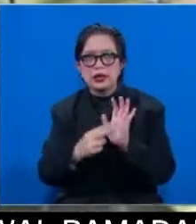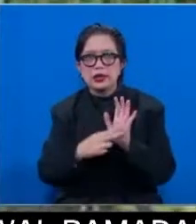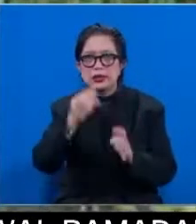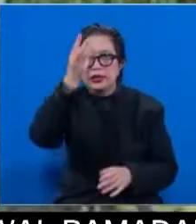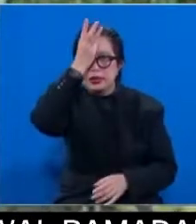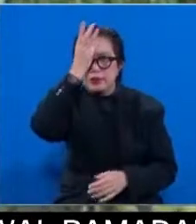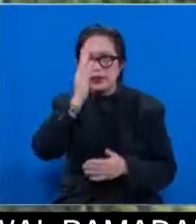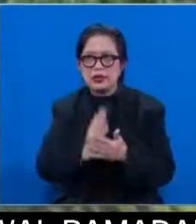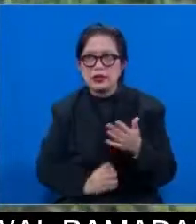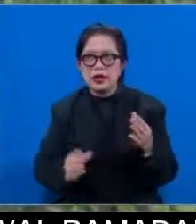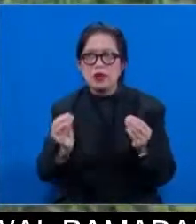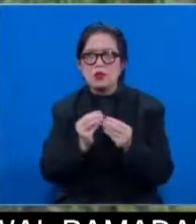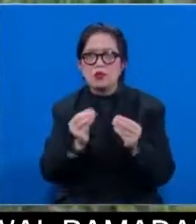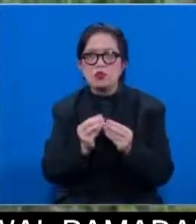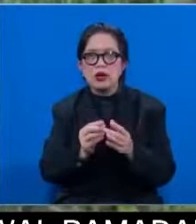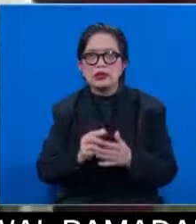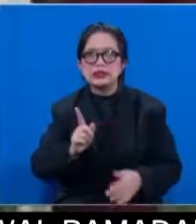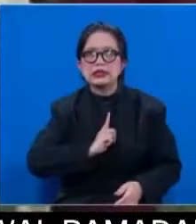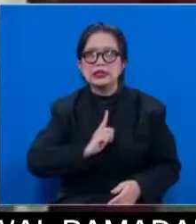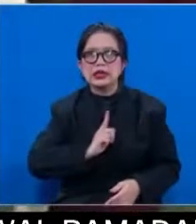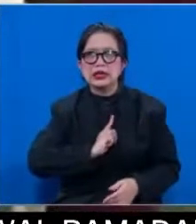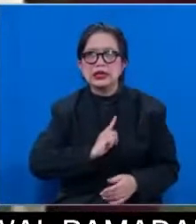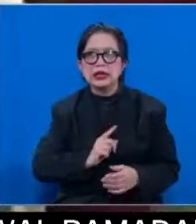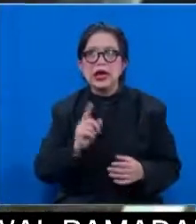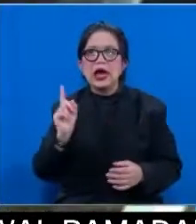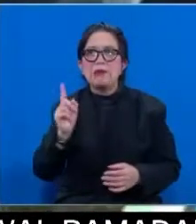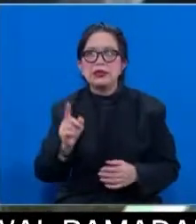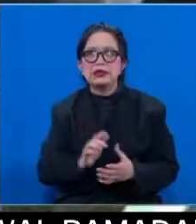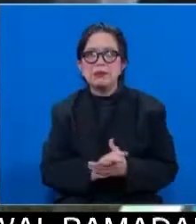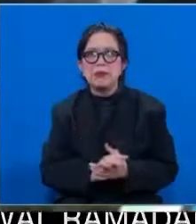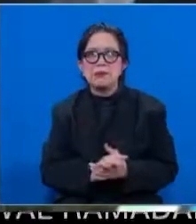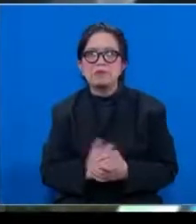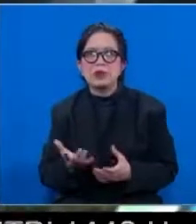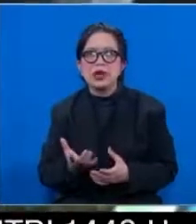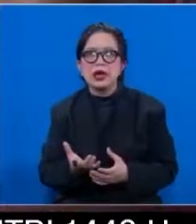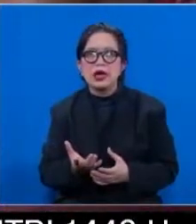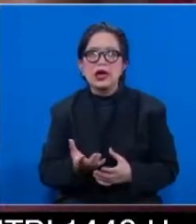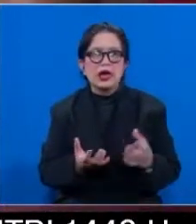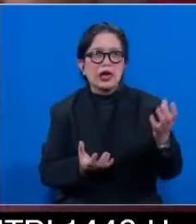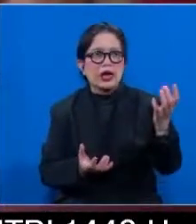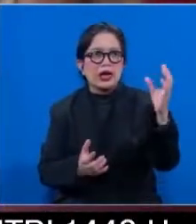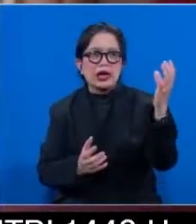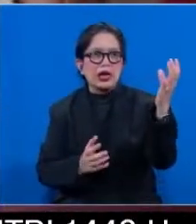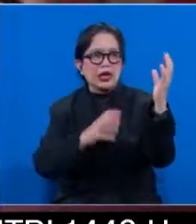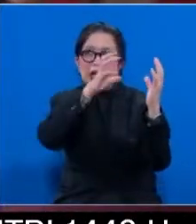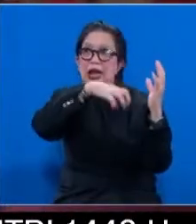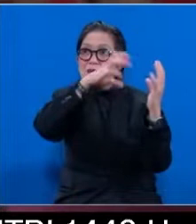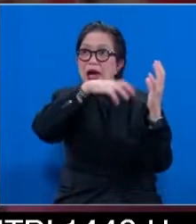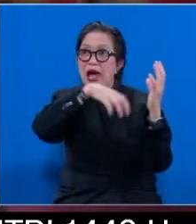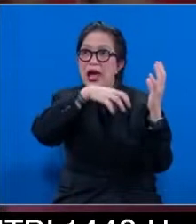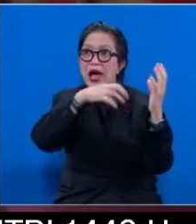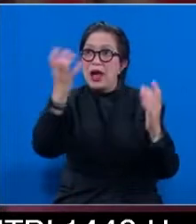memilih membuat minyak kelapa sendiri. Banyaknya buah kelapa di kawasan pesisir pantai dimanfaatkan warga untuk membuat minyak